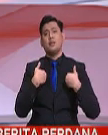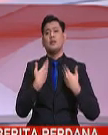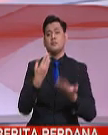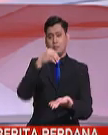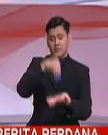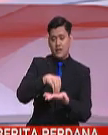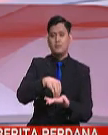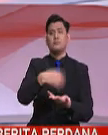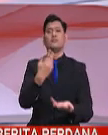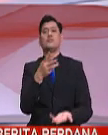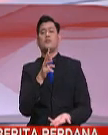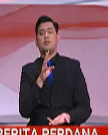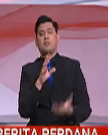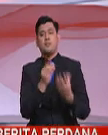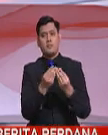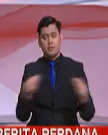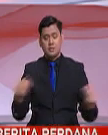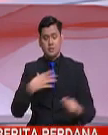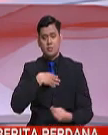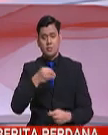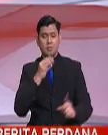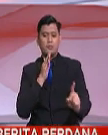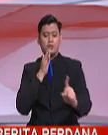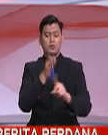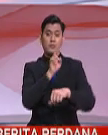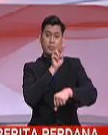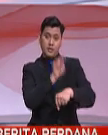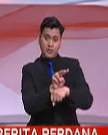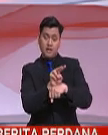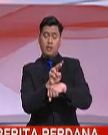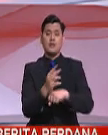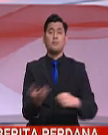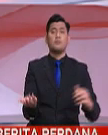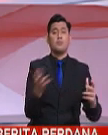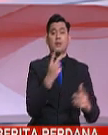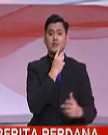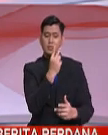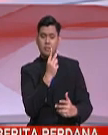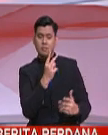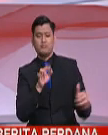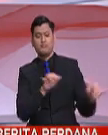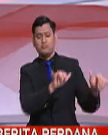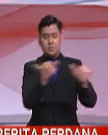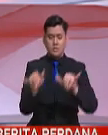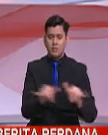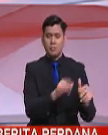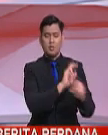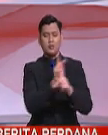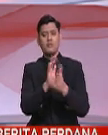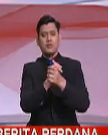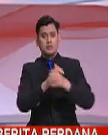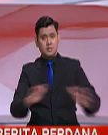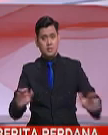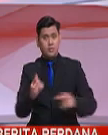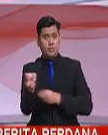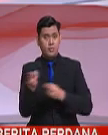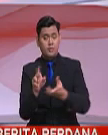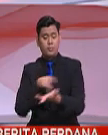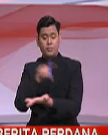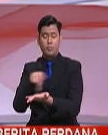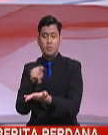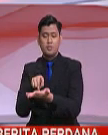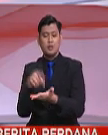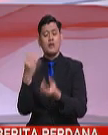sejak semalam. Ia bertujuan memantau, menyelaras aktiviti mengawal, menyelamat dan mengurus pusat